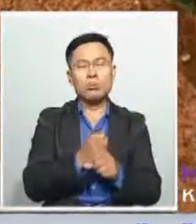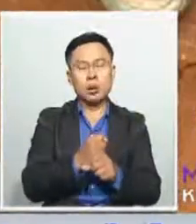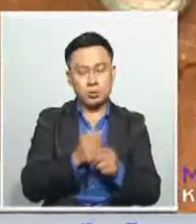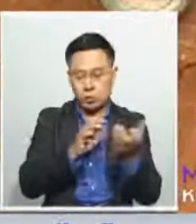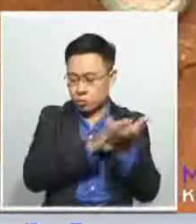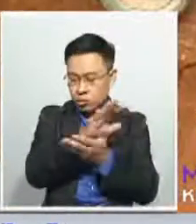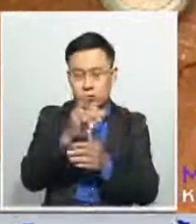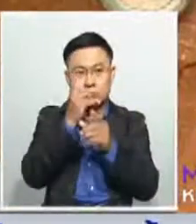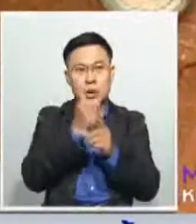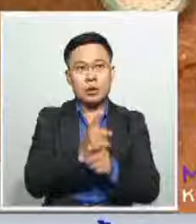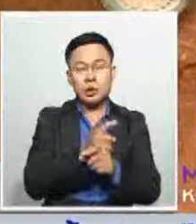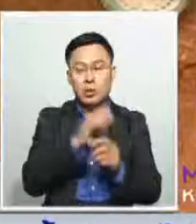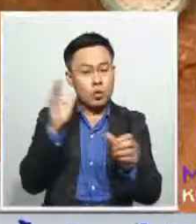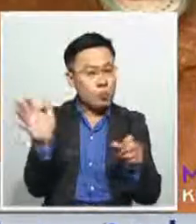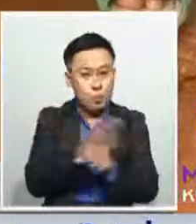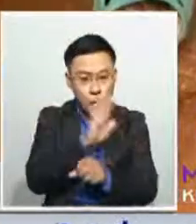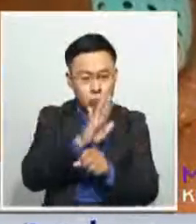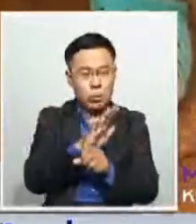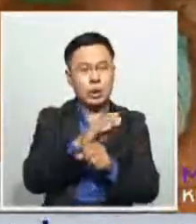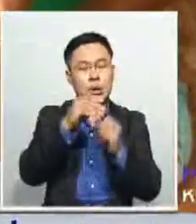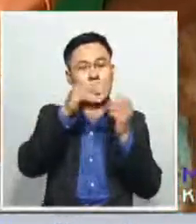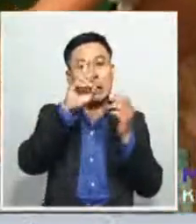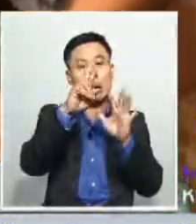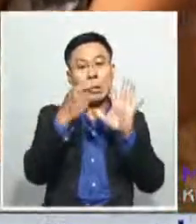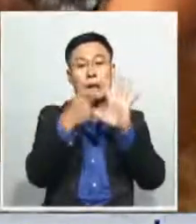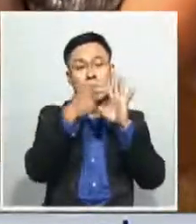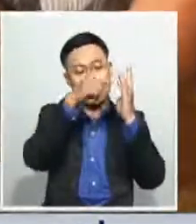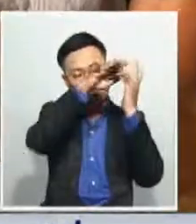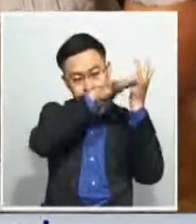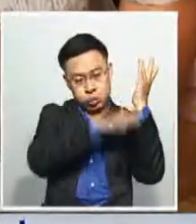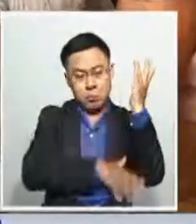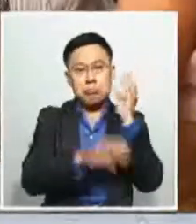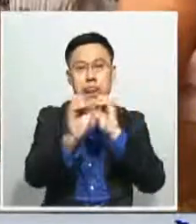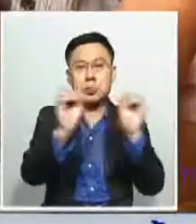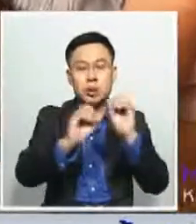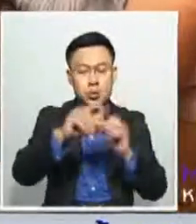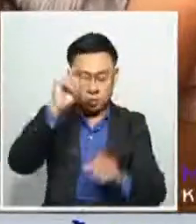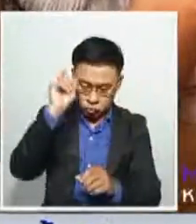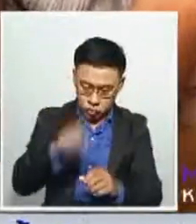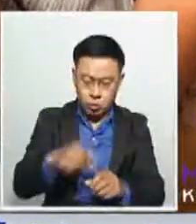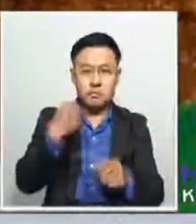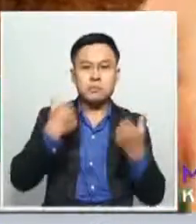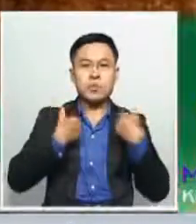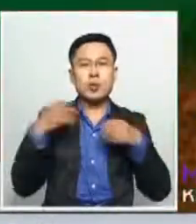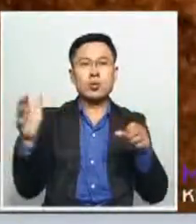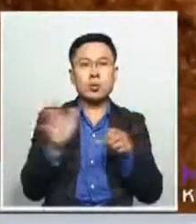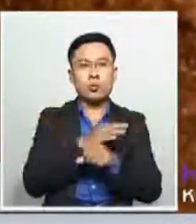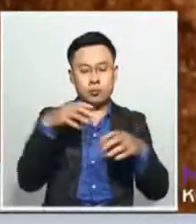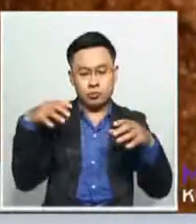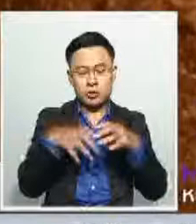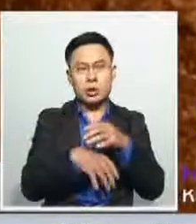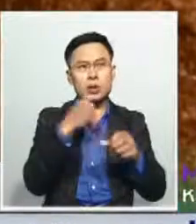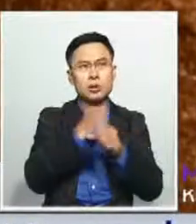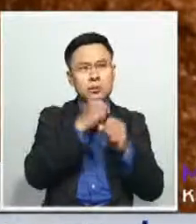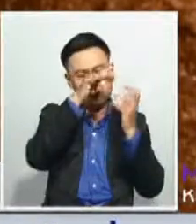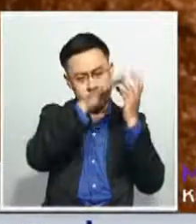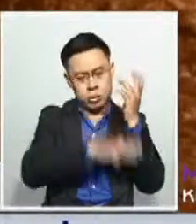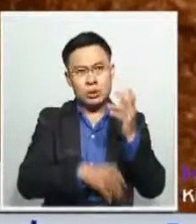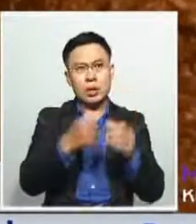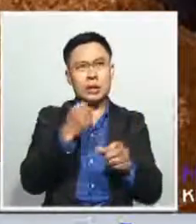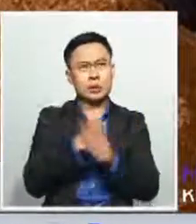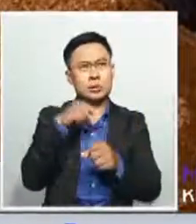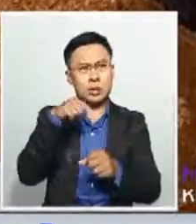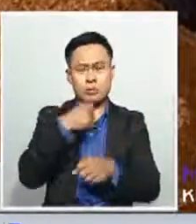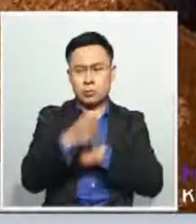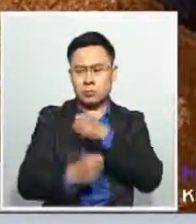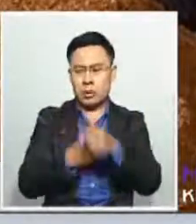รอเพราะฉะนั้นต้องสมบูรณ์ใช่ไหม ใช่ ต ้ องครบ แล้วทำมานานหรือยังครับพี่ปณีครับ โอ้ปีที่ห้าไม่ใช่นะ ปีที่ห้าแล้วท